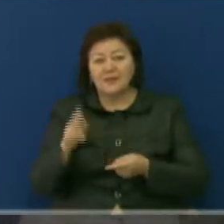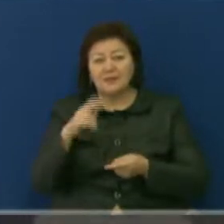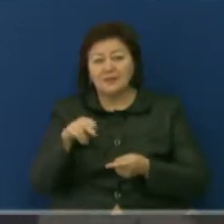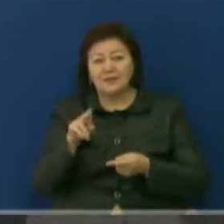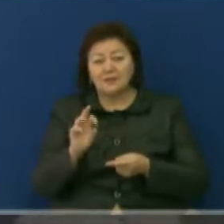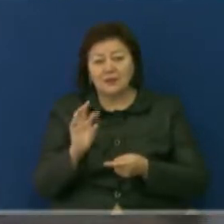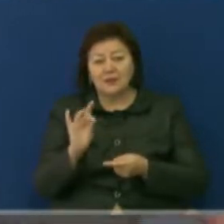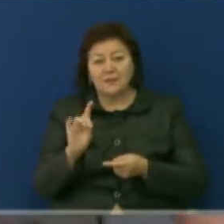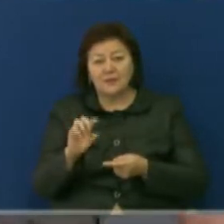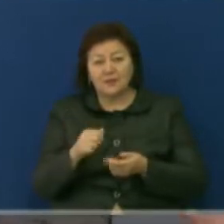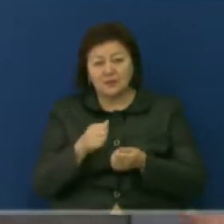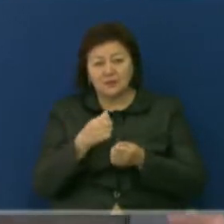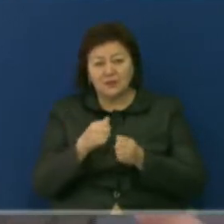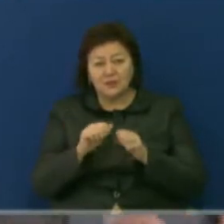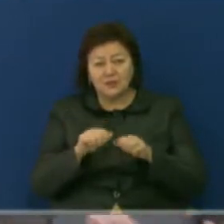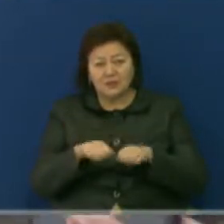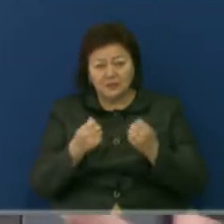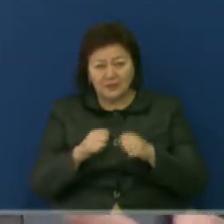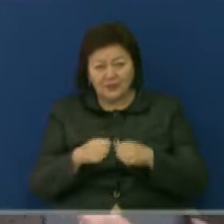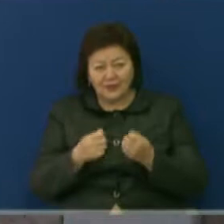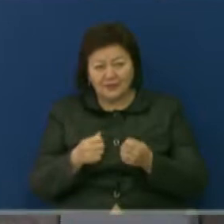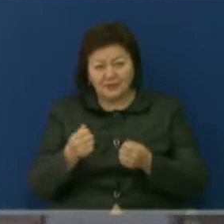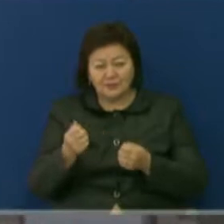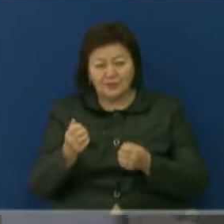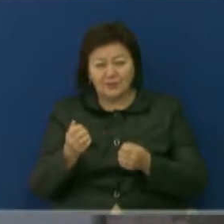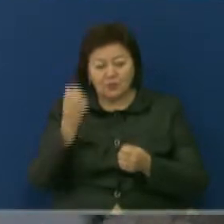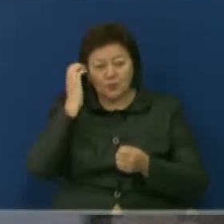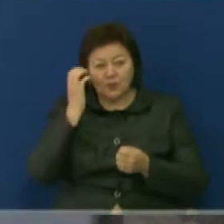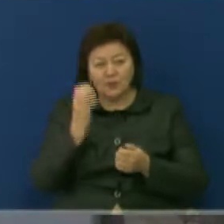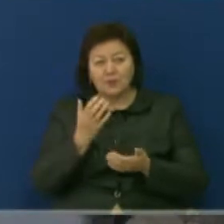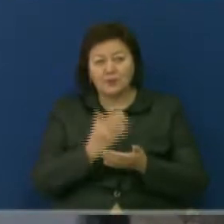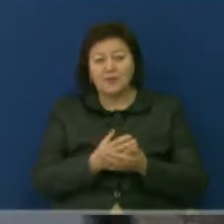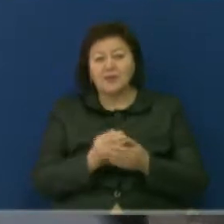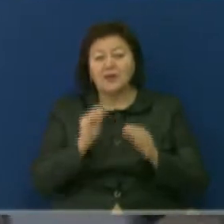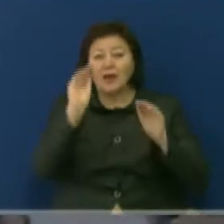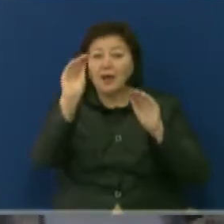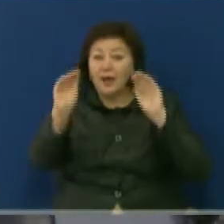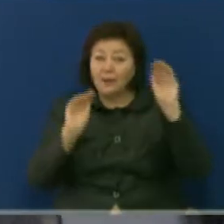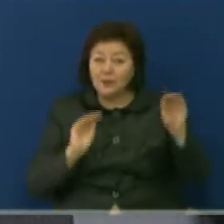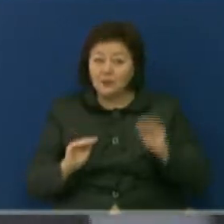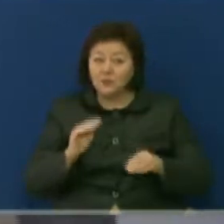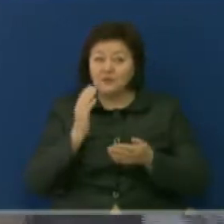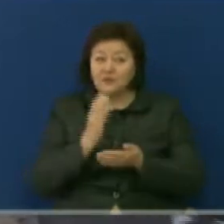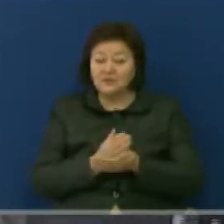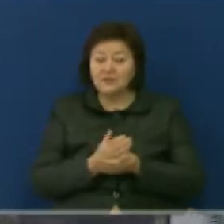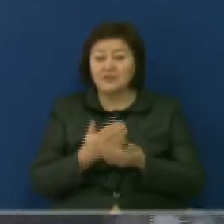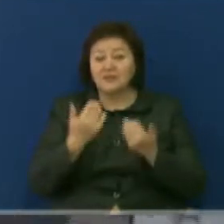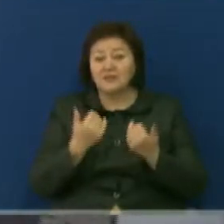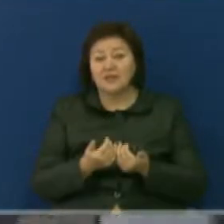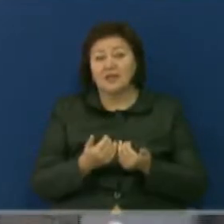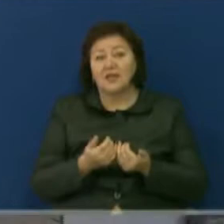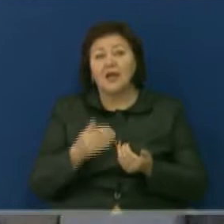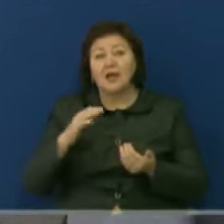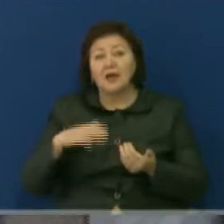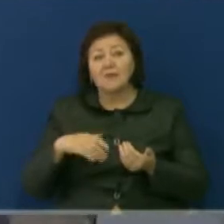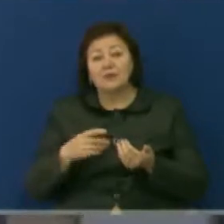Біз сақтағышты ауыстырып жатырмыз. Бұл жұмыс қазірдің өзінде аяқталды. Қондырғы орнатылды. Екеуін алып тастап, екі қондырғыны қойдық. Содан кейін